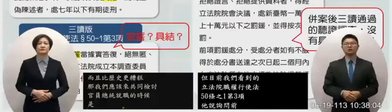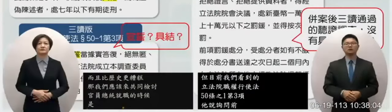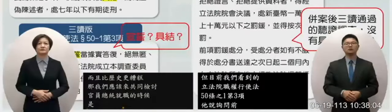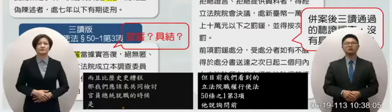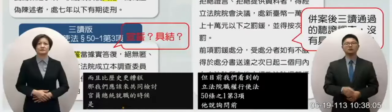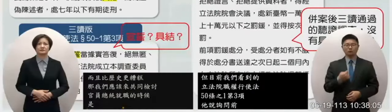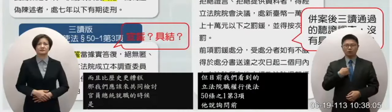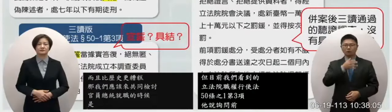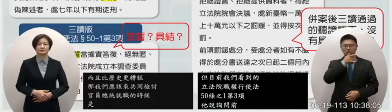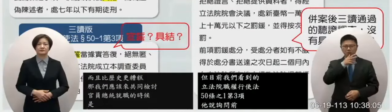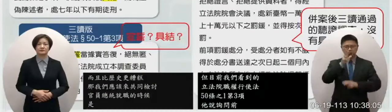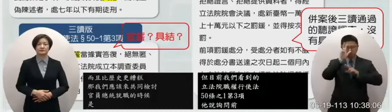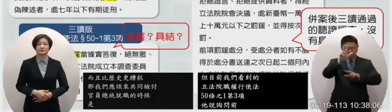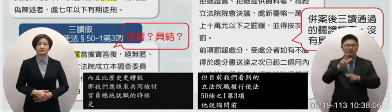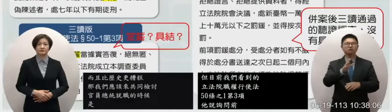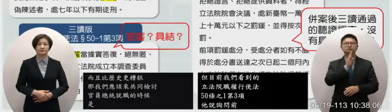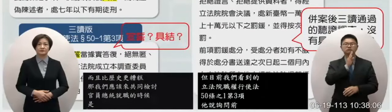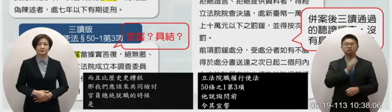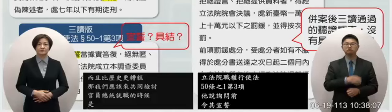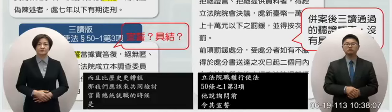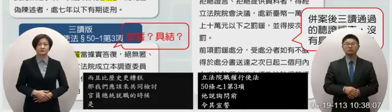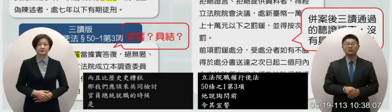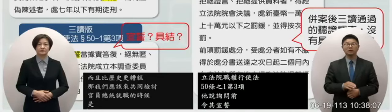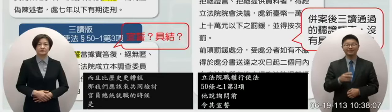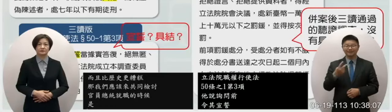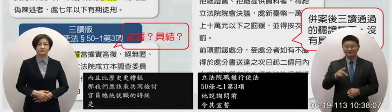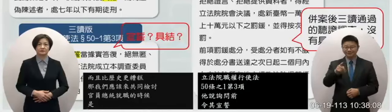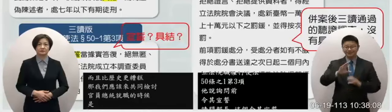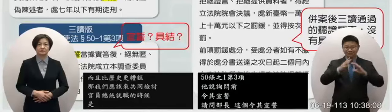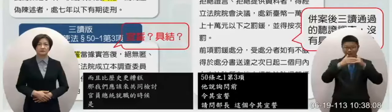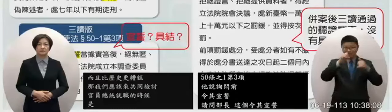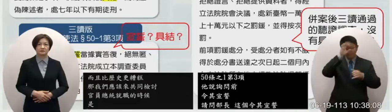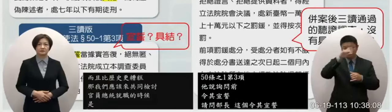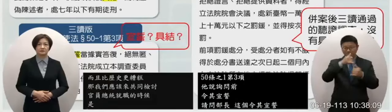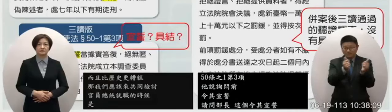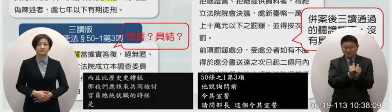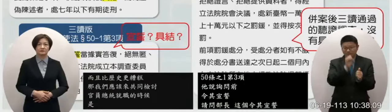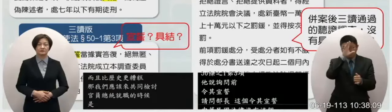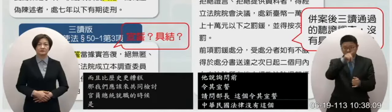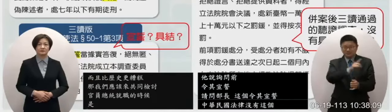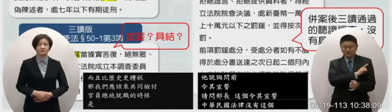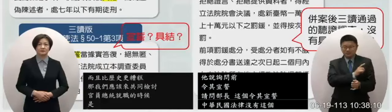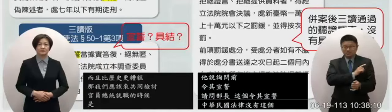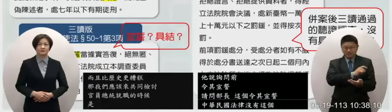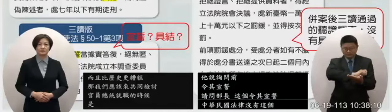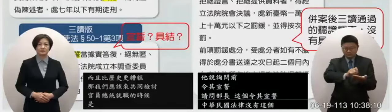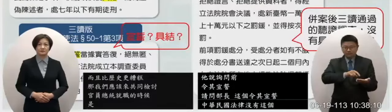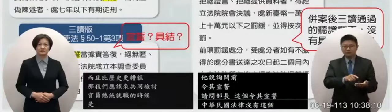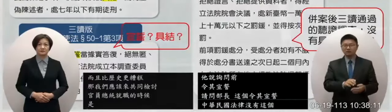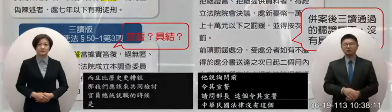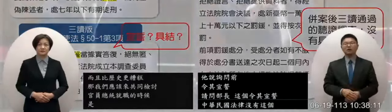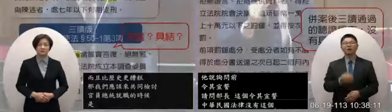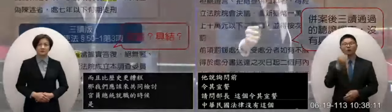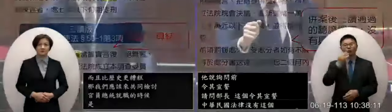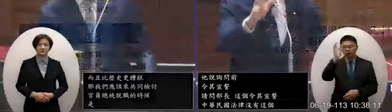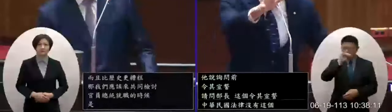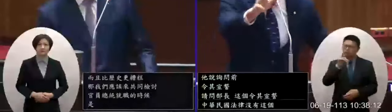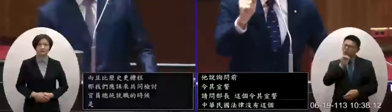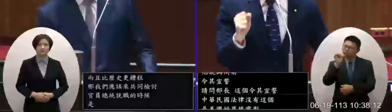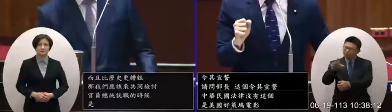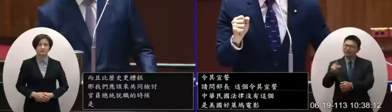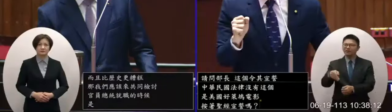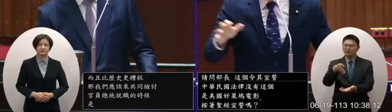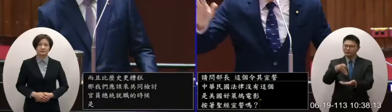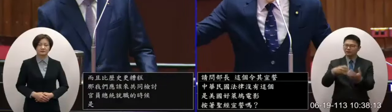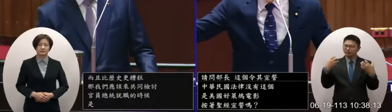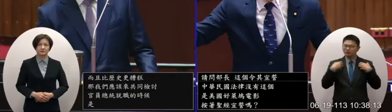我讲的都是真的嘛。但是他连他们自己啊的版本当中呢，有的调查的时候有告诉他你要拒绝，但他用